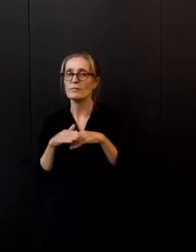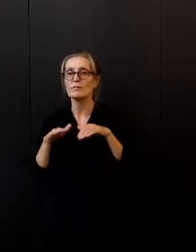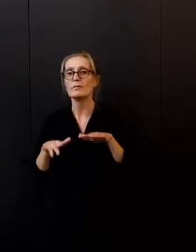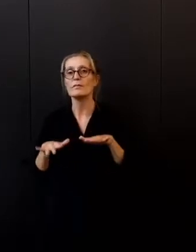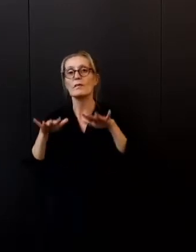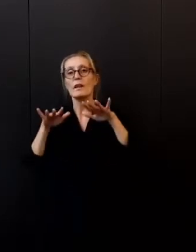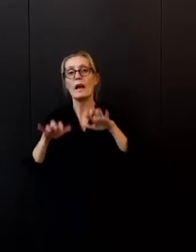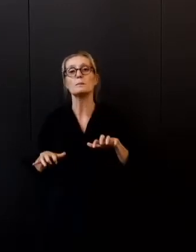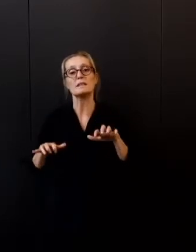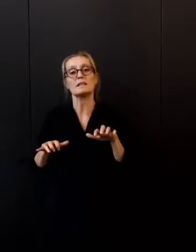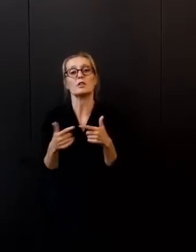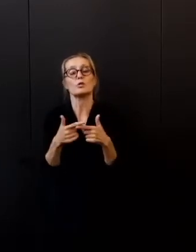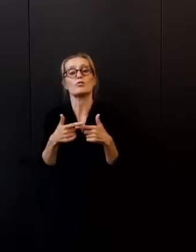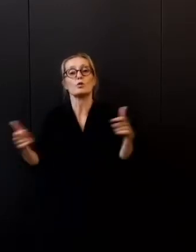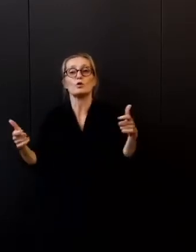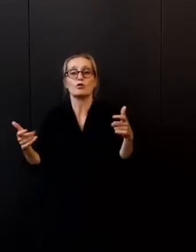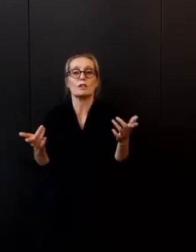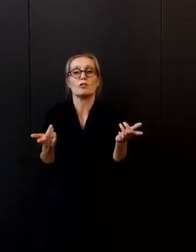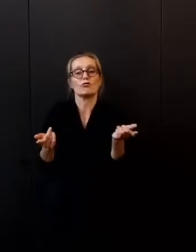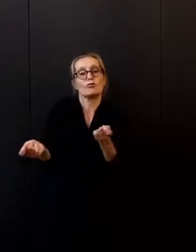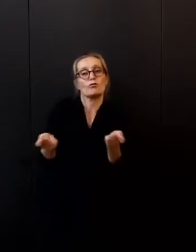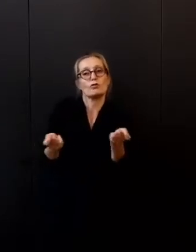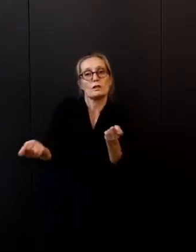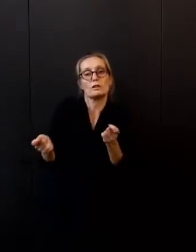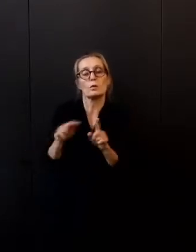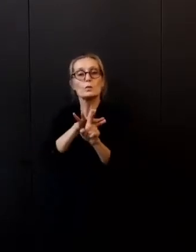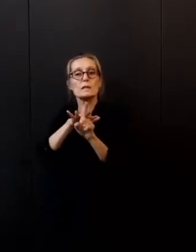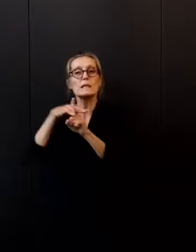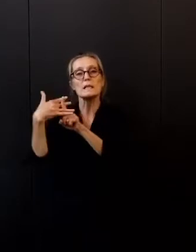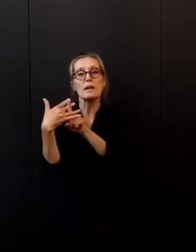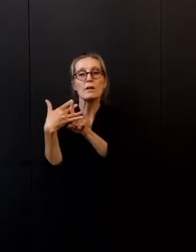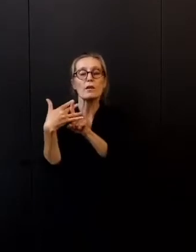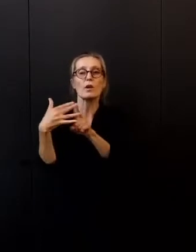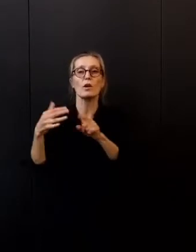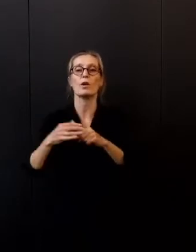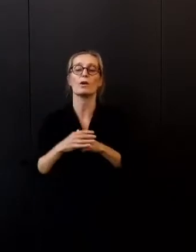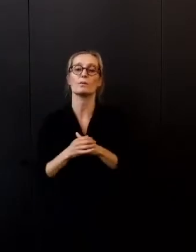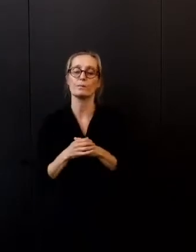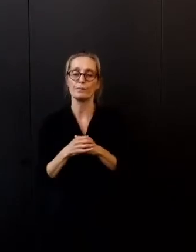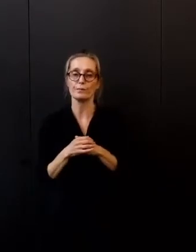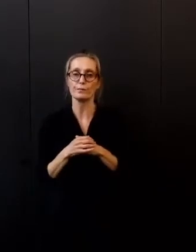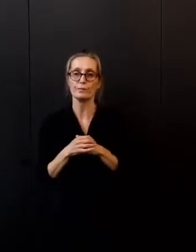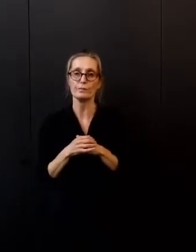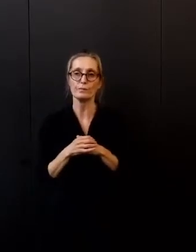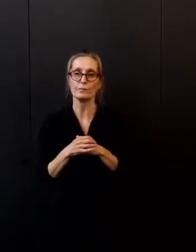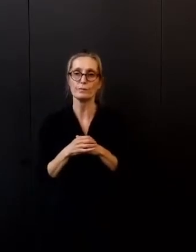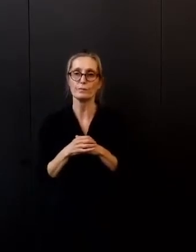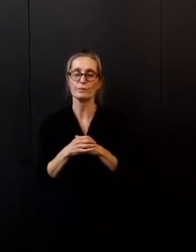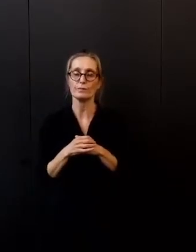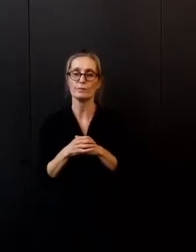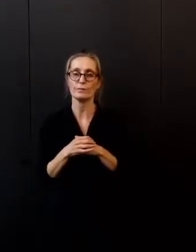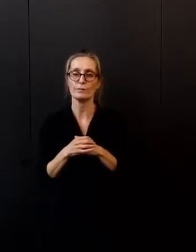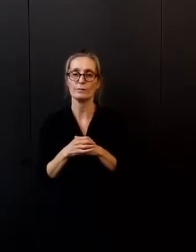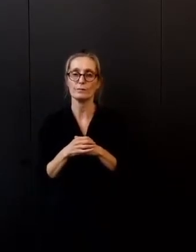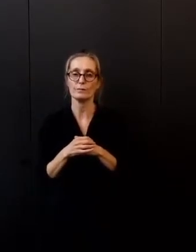l'administration de parc, donc de serveurs et de PC clients.